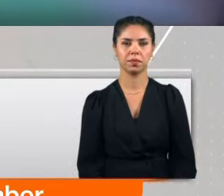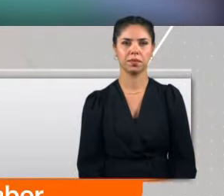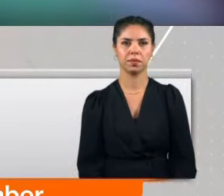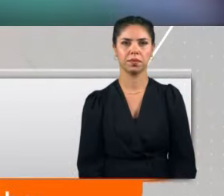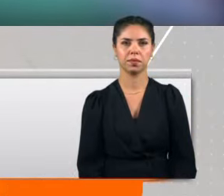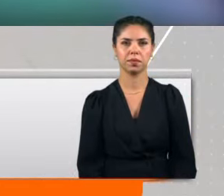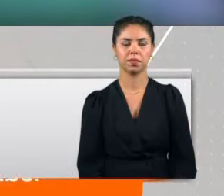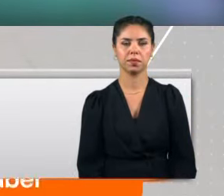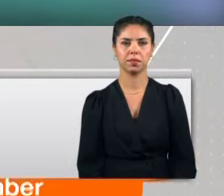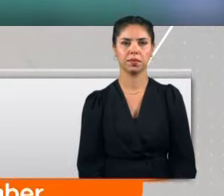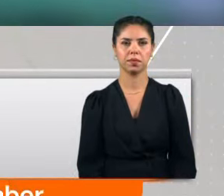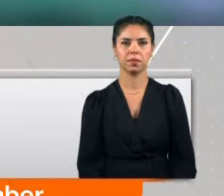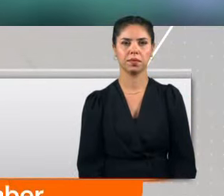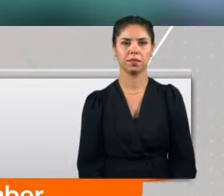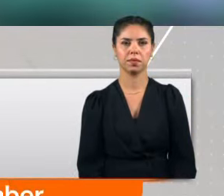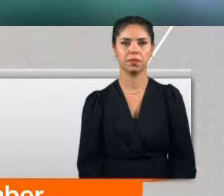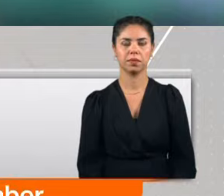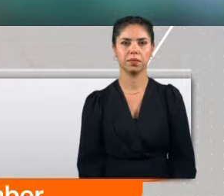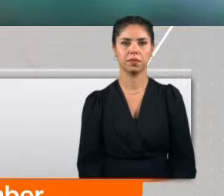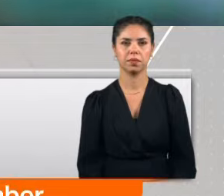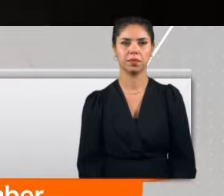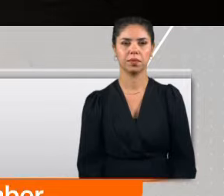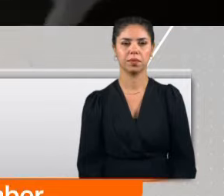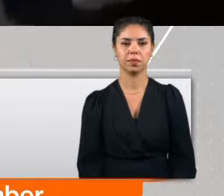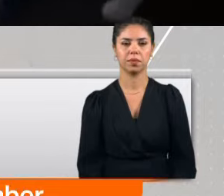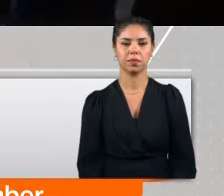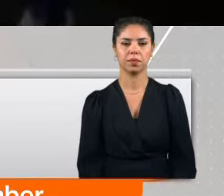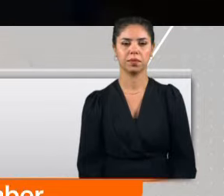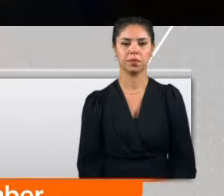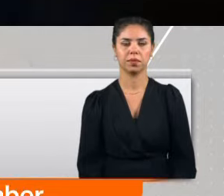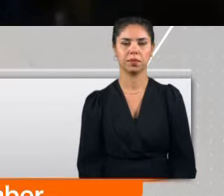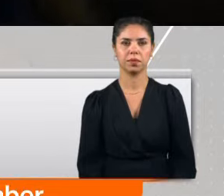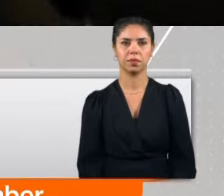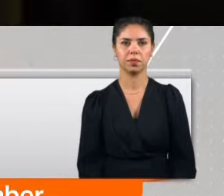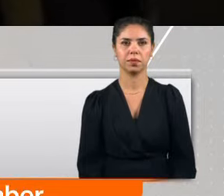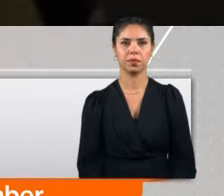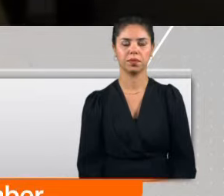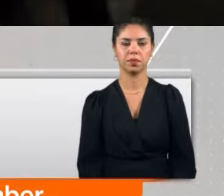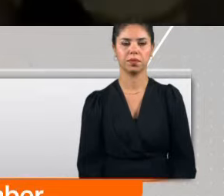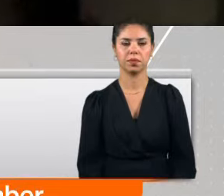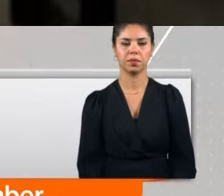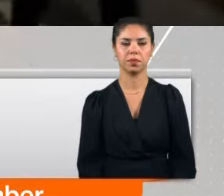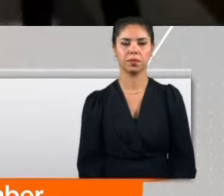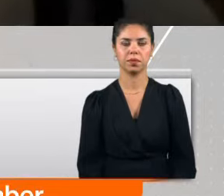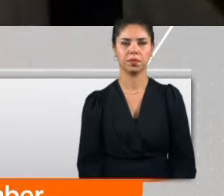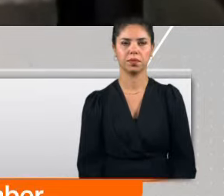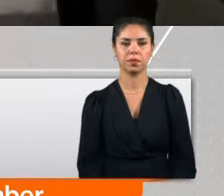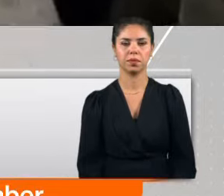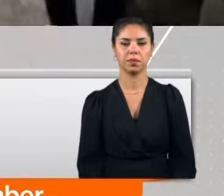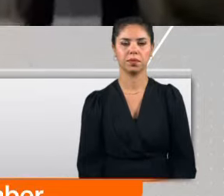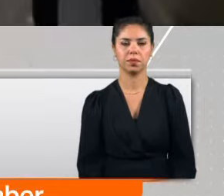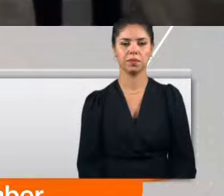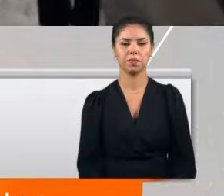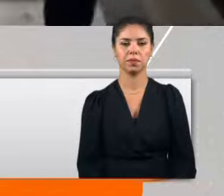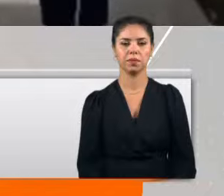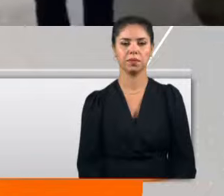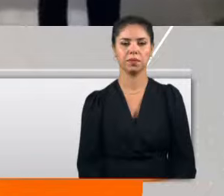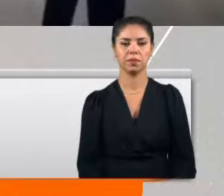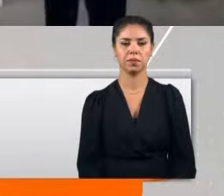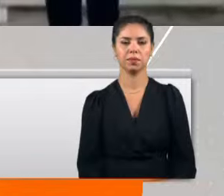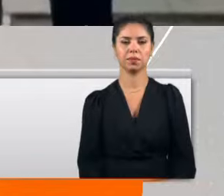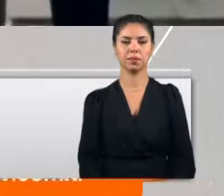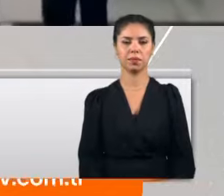çekmesini istiyorum, tutukluluğunun devamını istiyorum. Adalet, yüce adaletimize güveniyoruz. Biz her ameliyatında para ödedik bunu. Benim